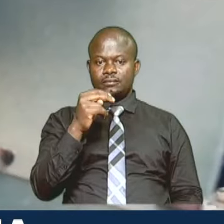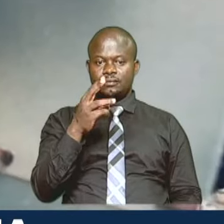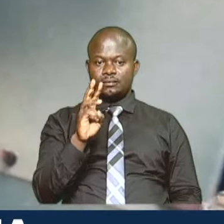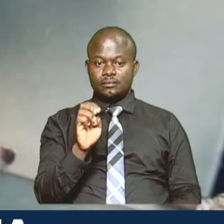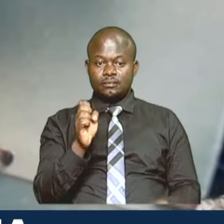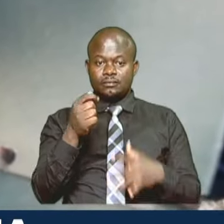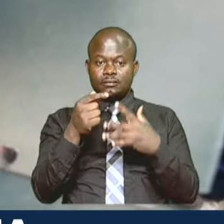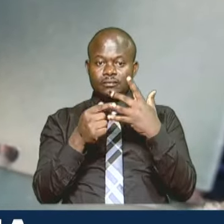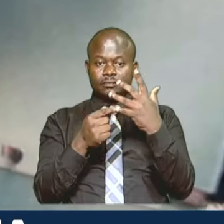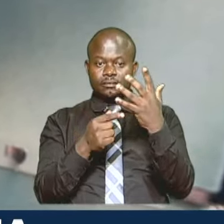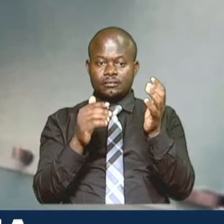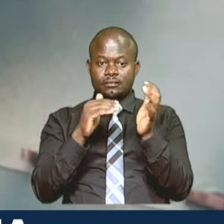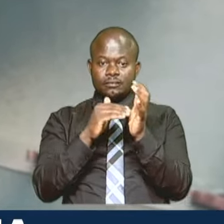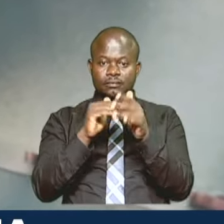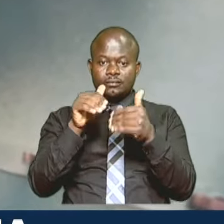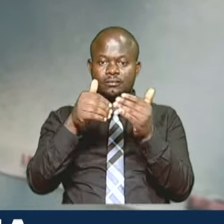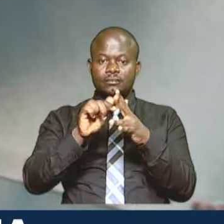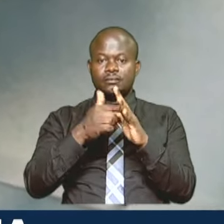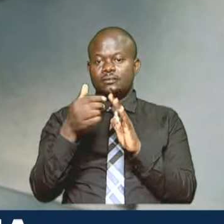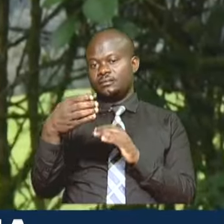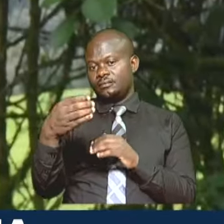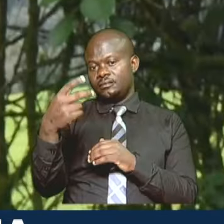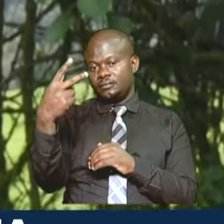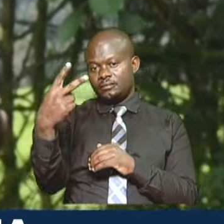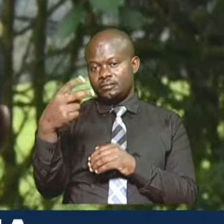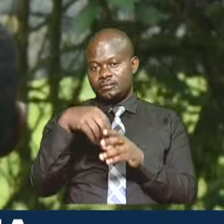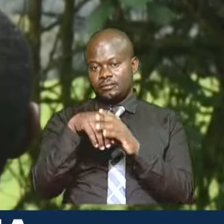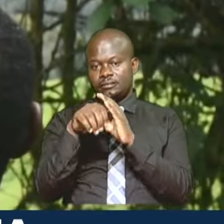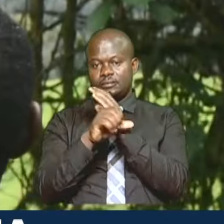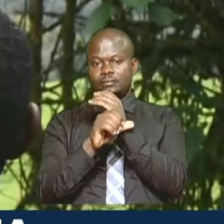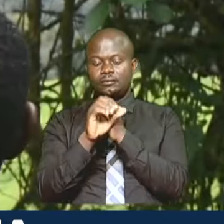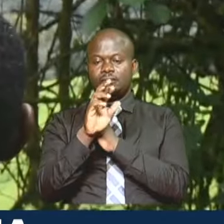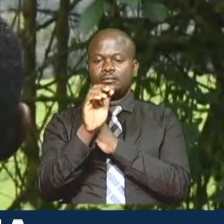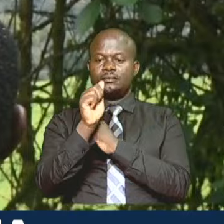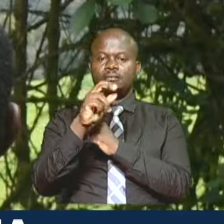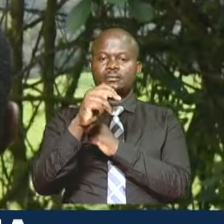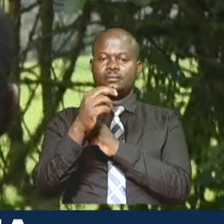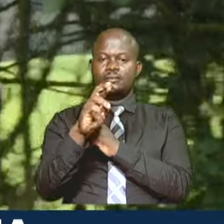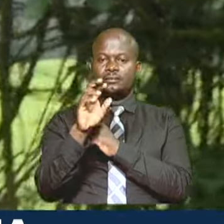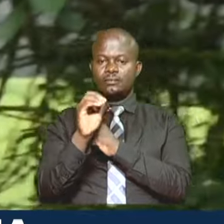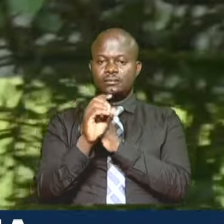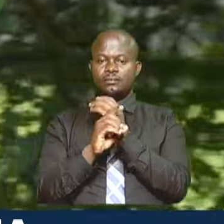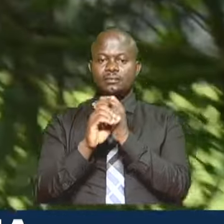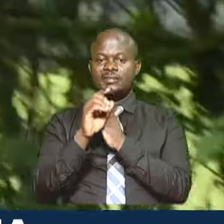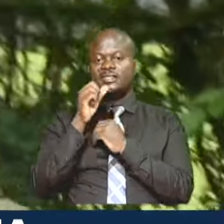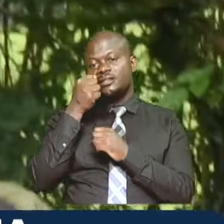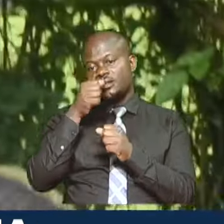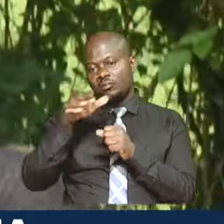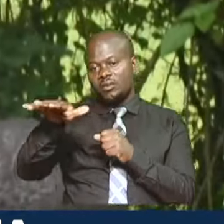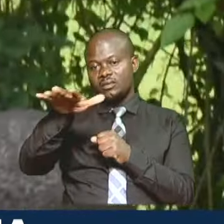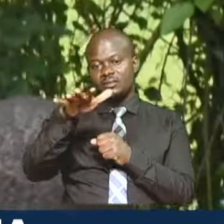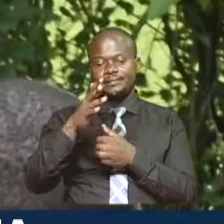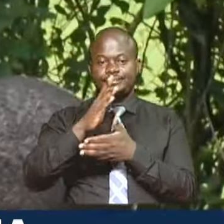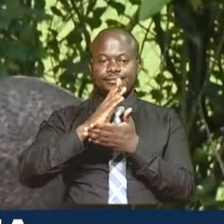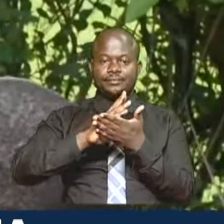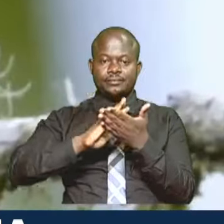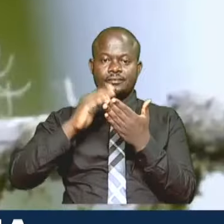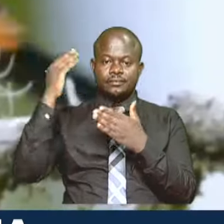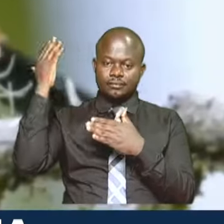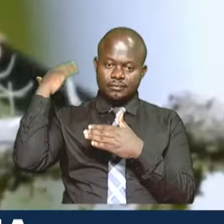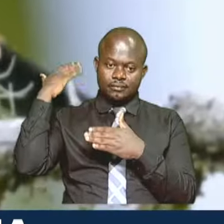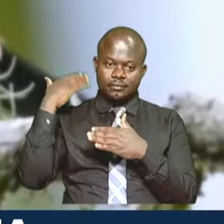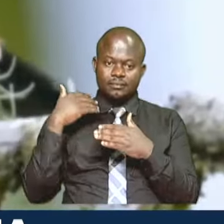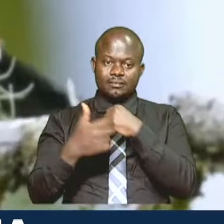ibi Claver yanashinze koperative ebyiri mu murenge wa Rangiro mu karere ka Nyamasheke aho avuka imwe niy'abahoze ari